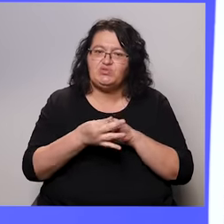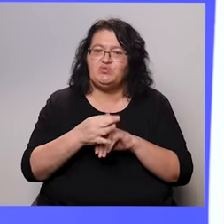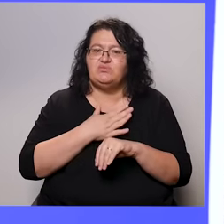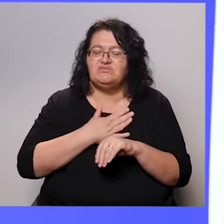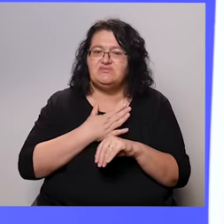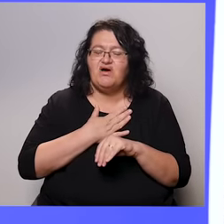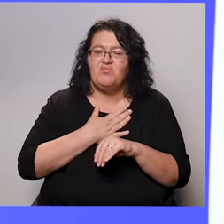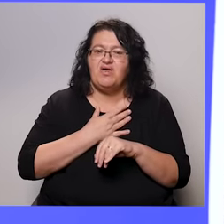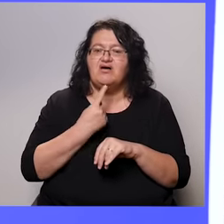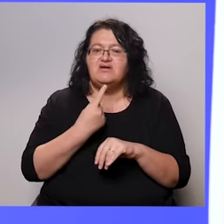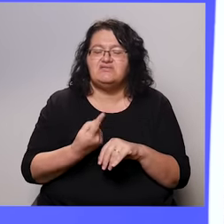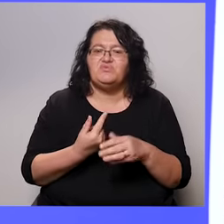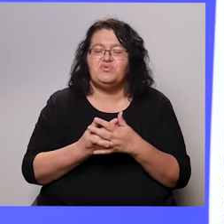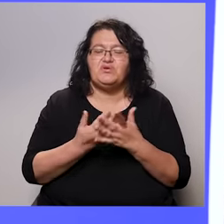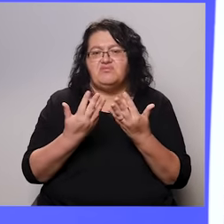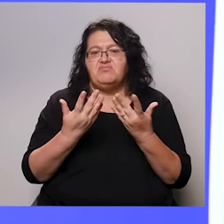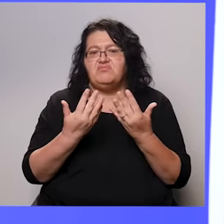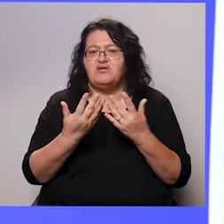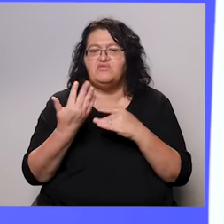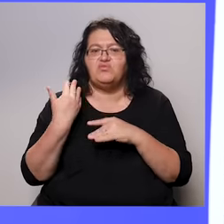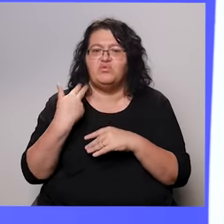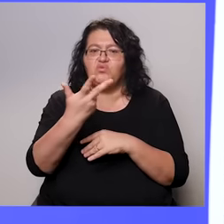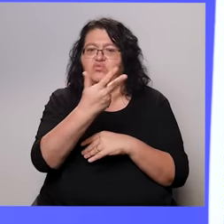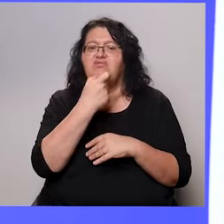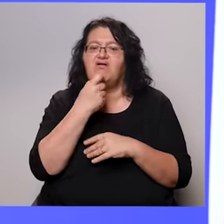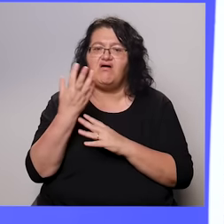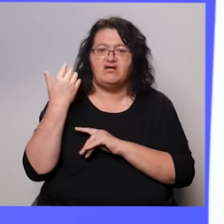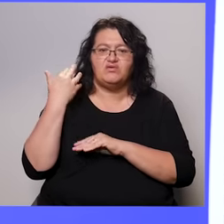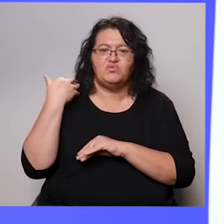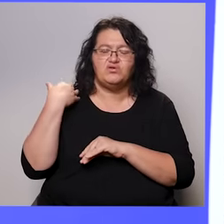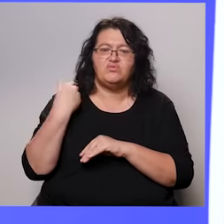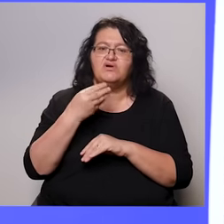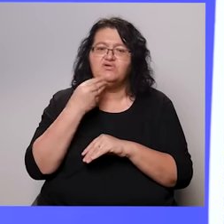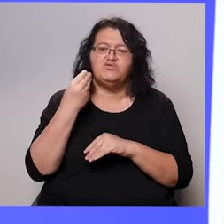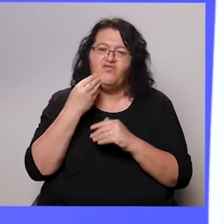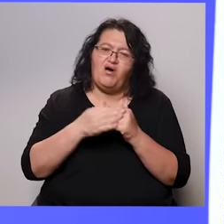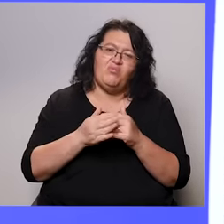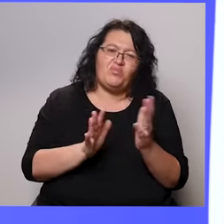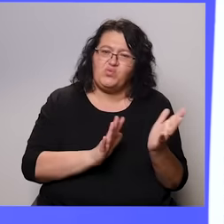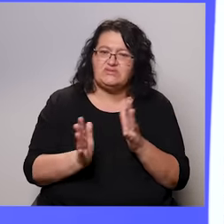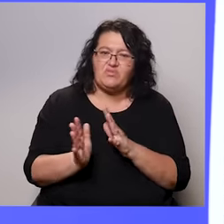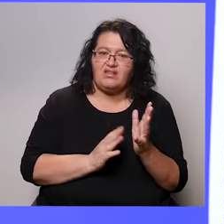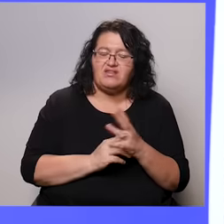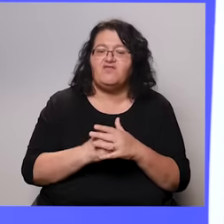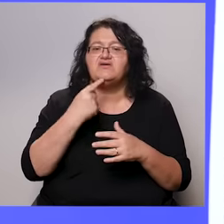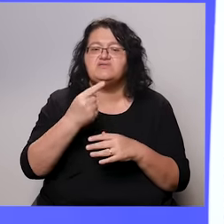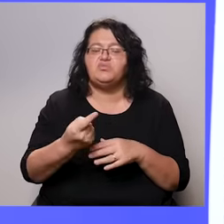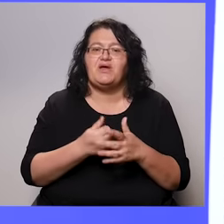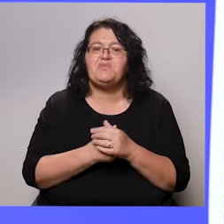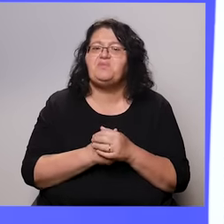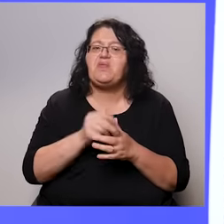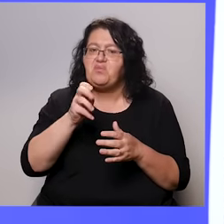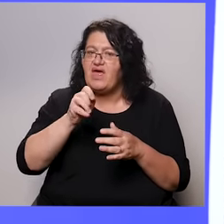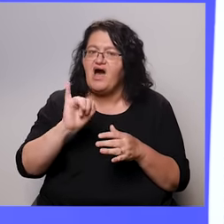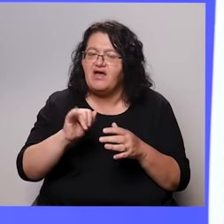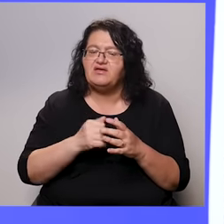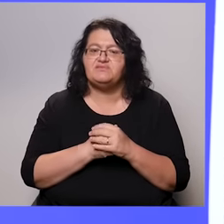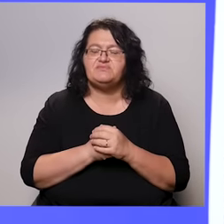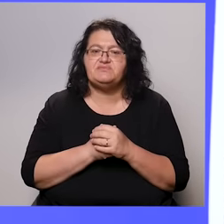Soția mea îmi spune în urmă cu 3 ani de zile, ceva de genul aproximativ, îmi spune, zice,